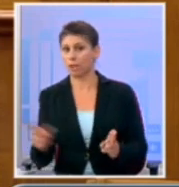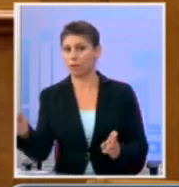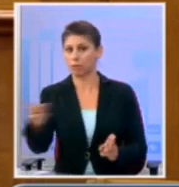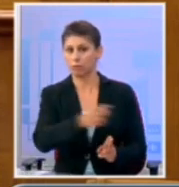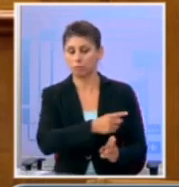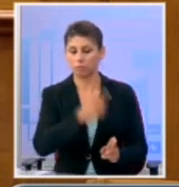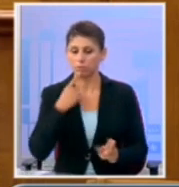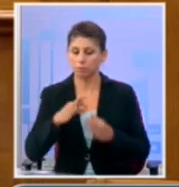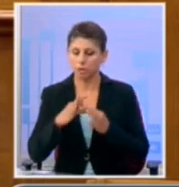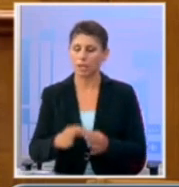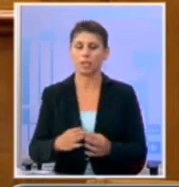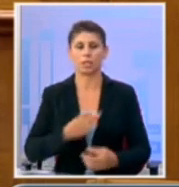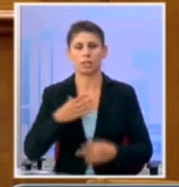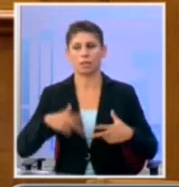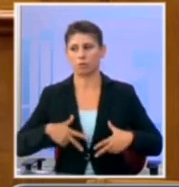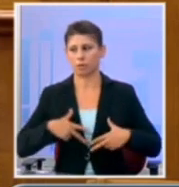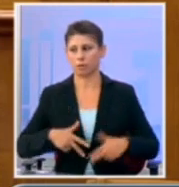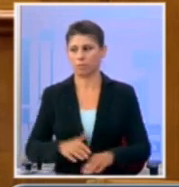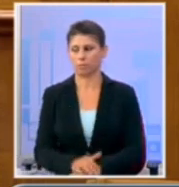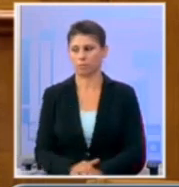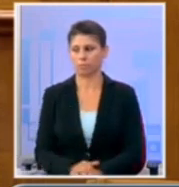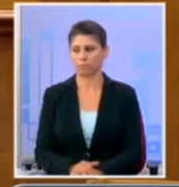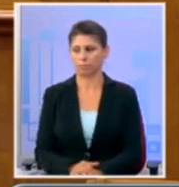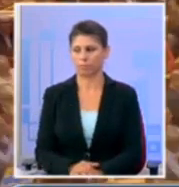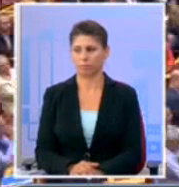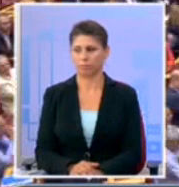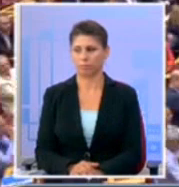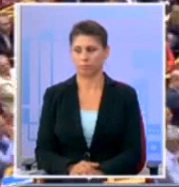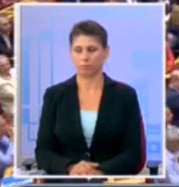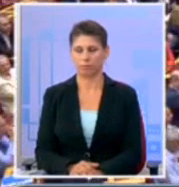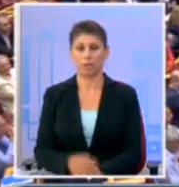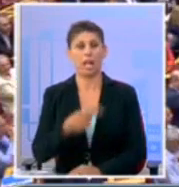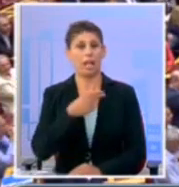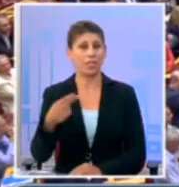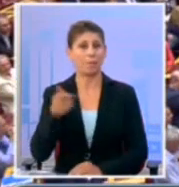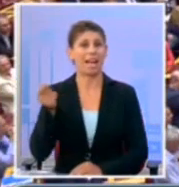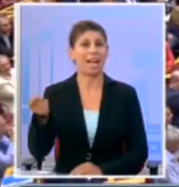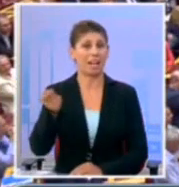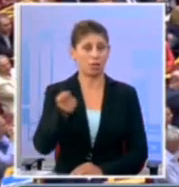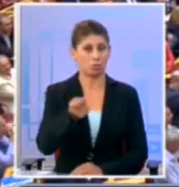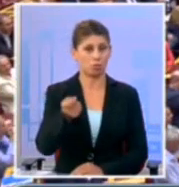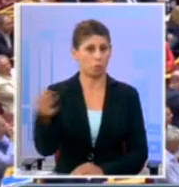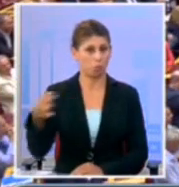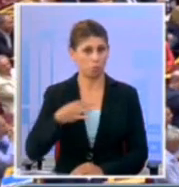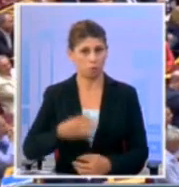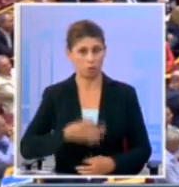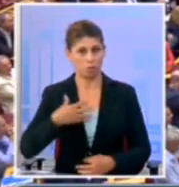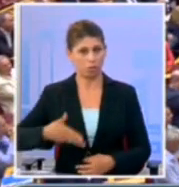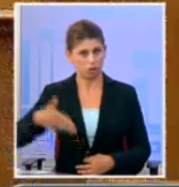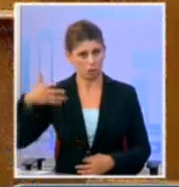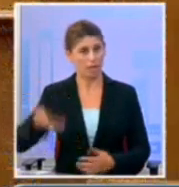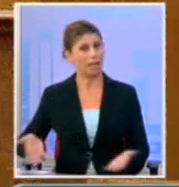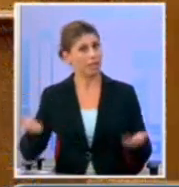συνεχίστε κύριε Υπουργέ. Λοιπόν, για το θέμα του χρέους που μου είπε ο κύριος Μητσοτάκης δεν